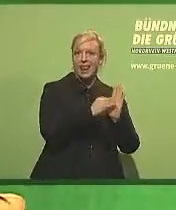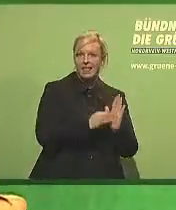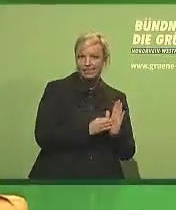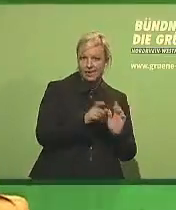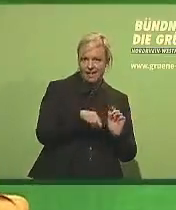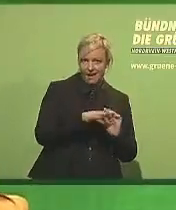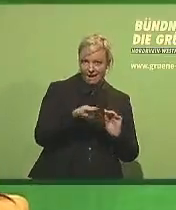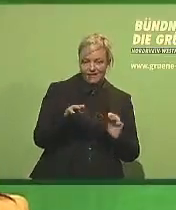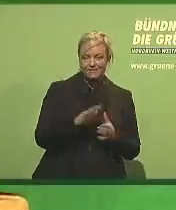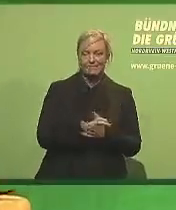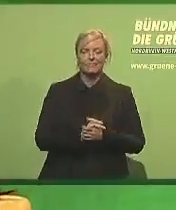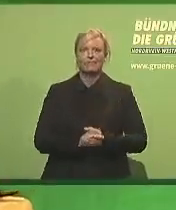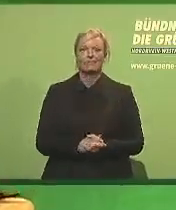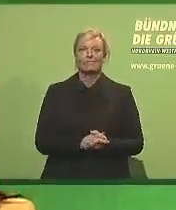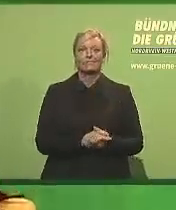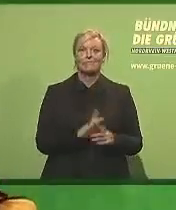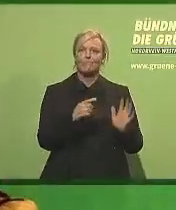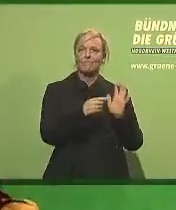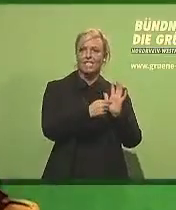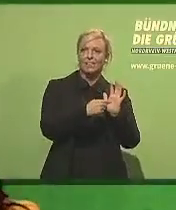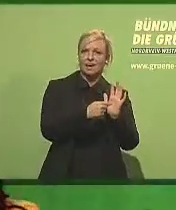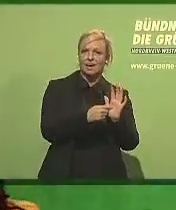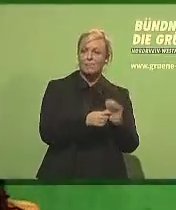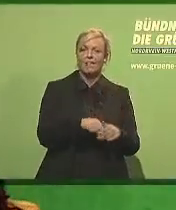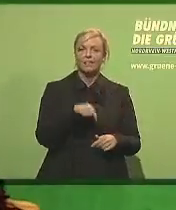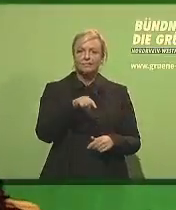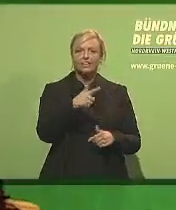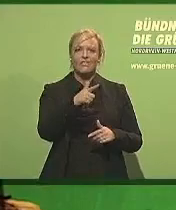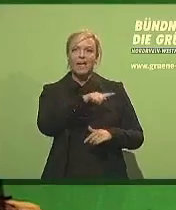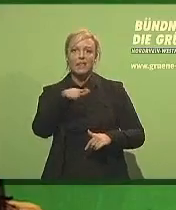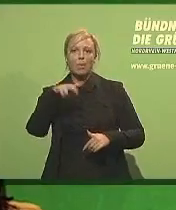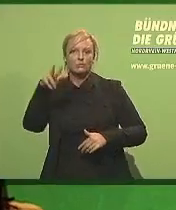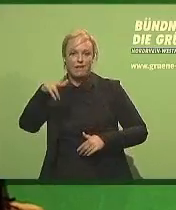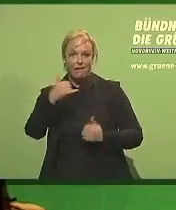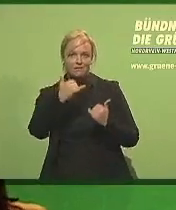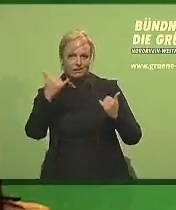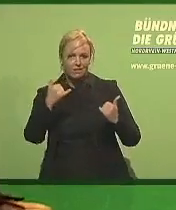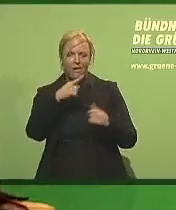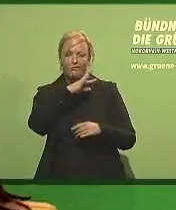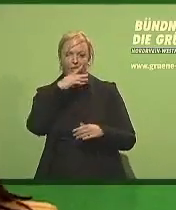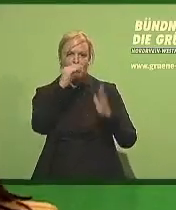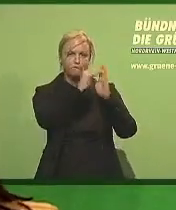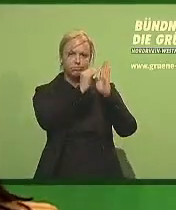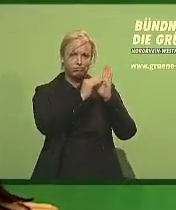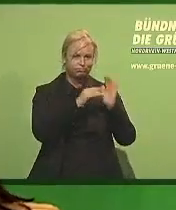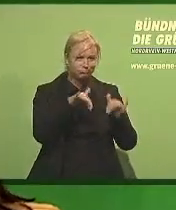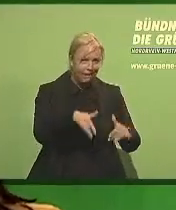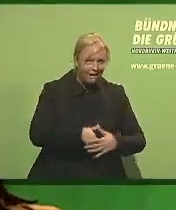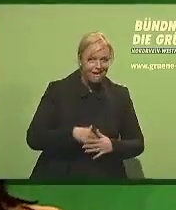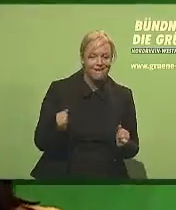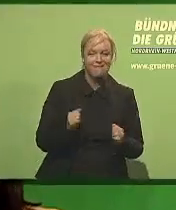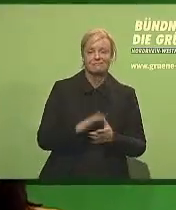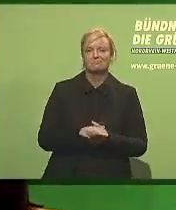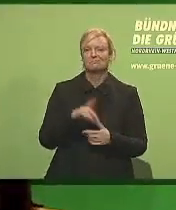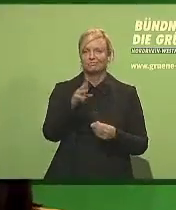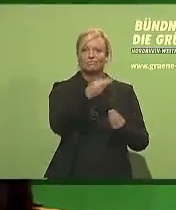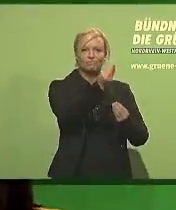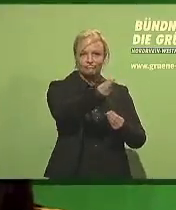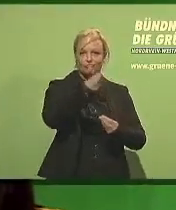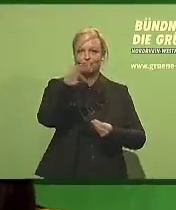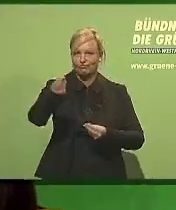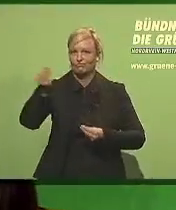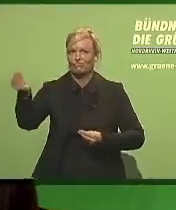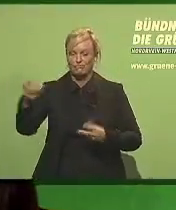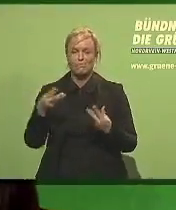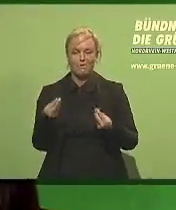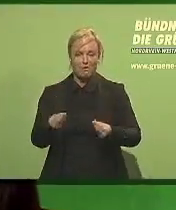wunderbar. Genau, Monika, zeig mal, das ist sozusagen das Jahr 2013, da steht schon ganz, ganz viel drin. Und ihr bekommt natürlich alle drei so einen tollen Kalender, damit ihr jetzt